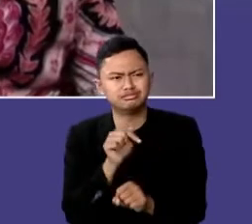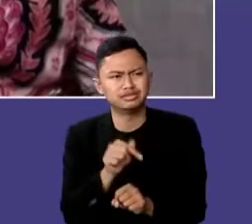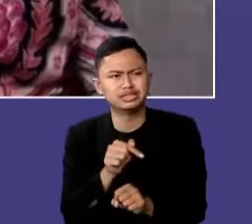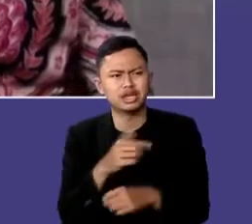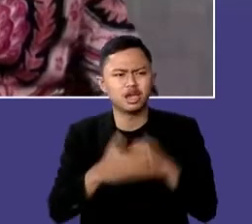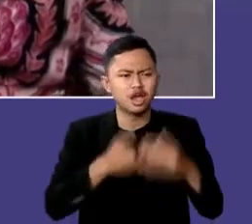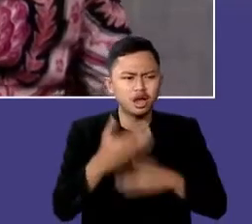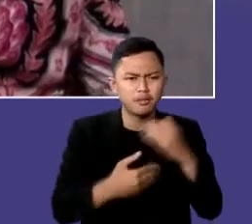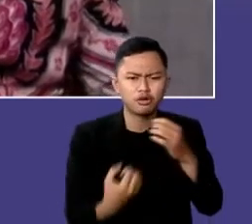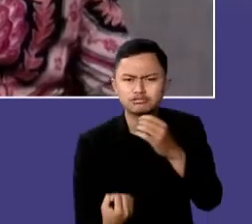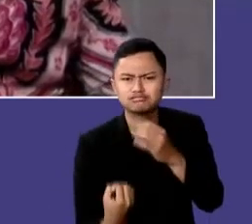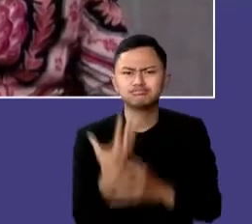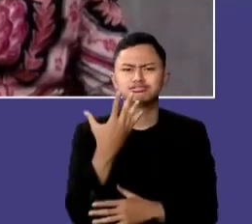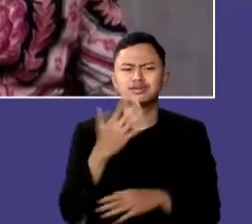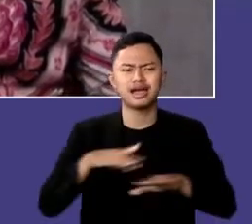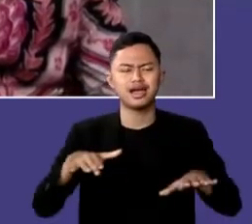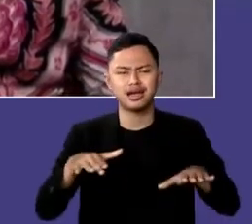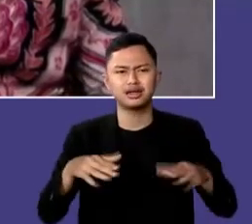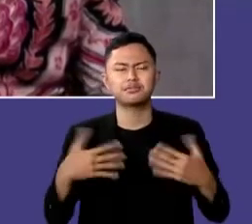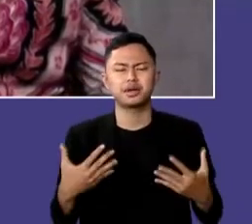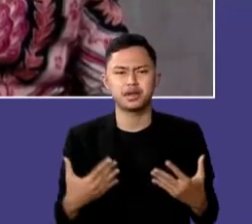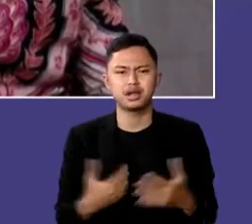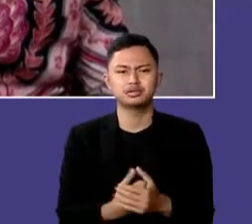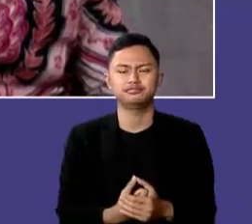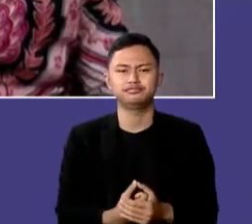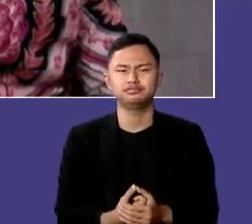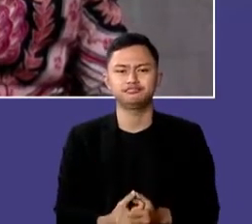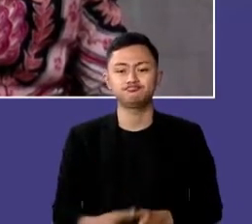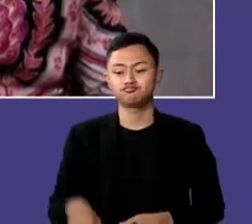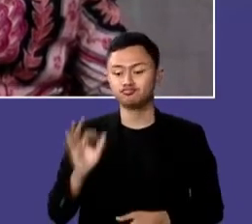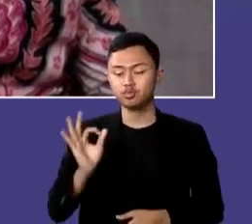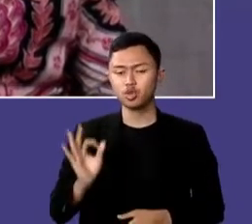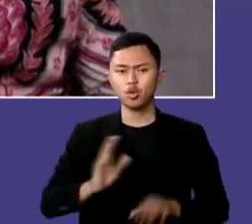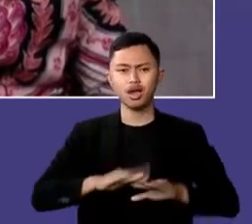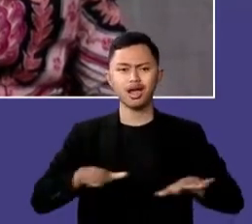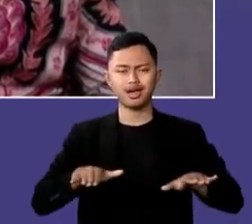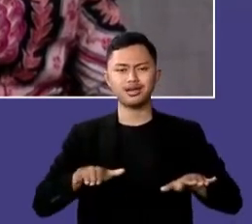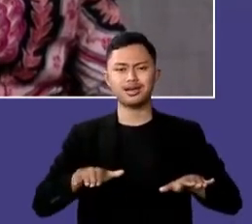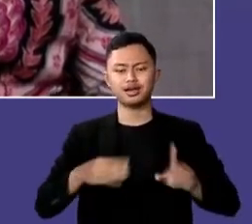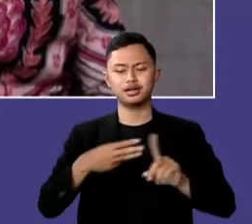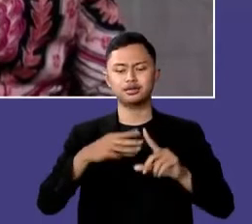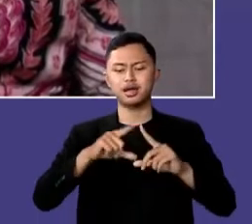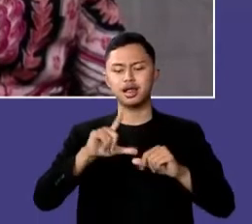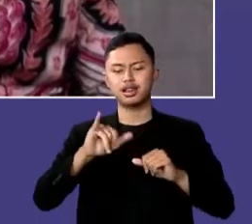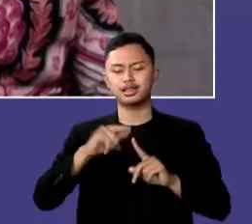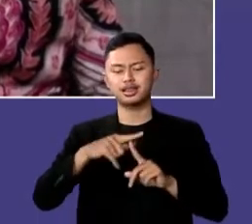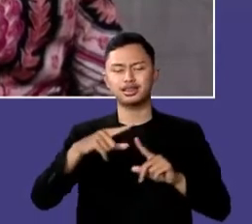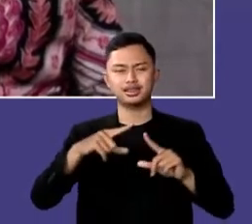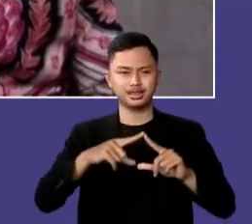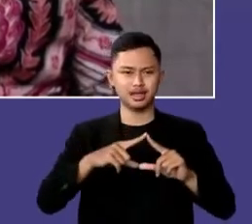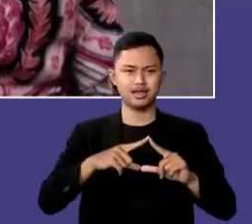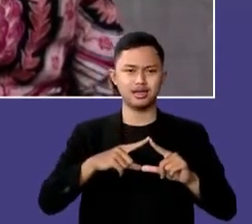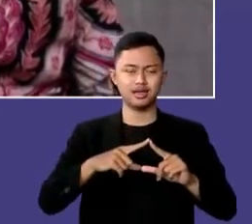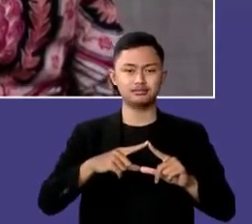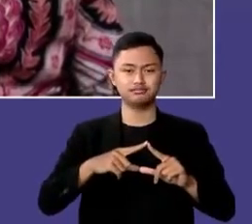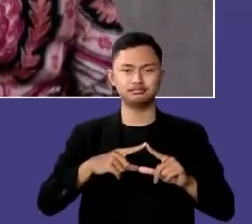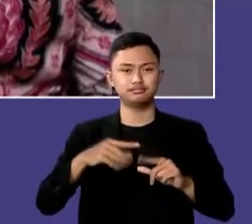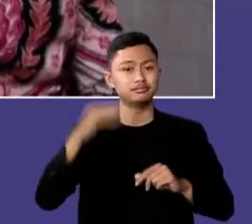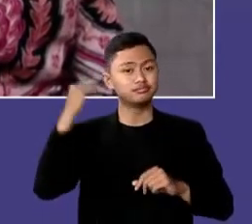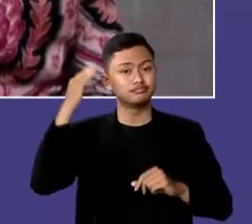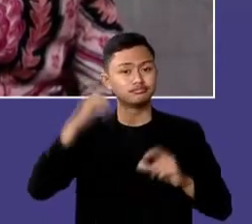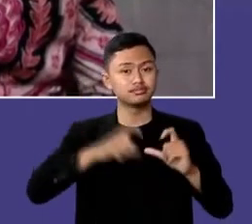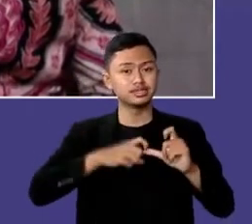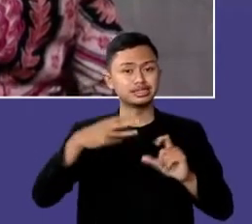mempengaruhi proses tumbuh dan berkembangnya anak Nah sebagai orang tua dengan anak yang masih tergolong Bali Wah kira-kira Bagaimana kasih atau